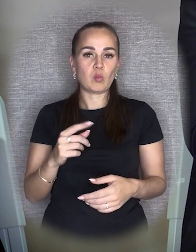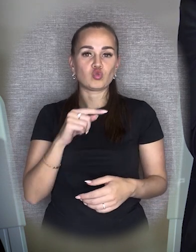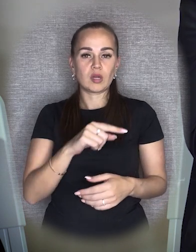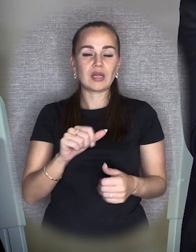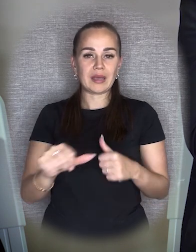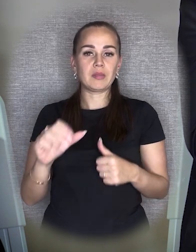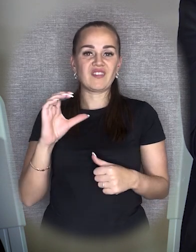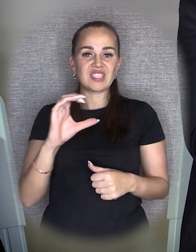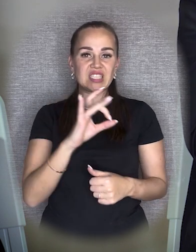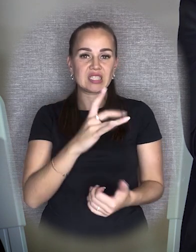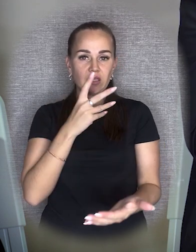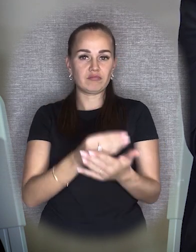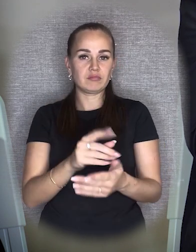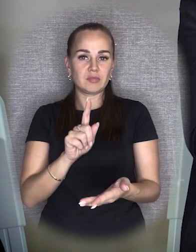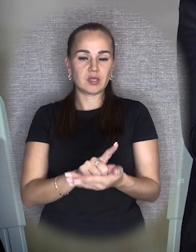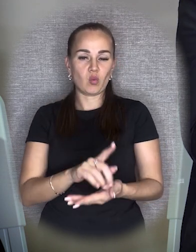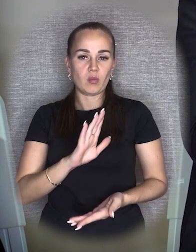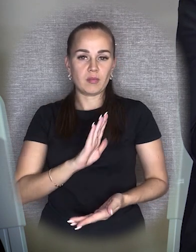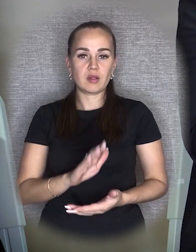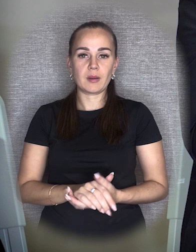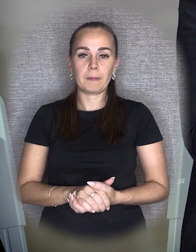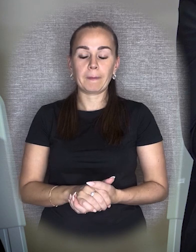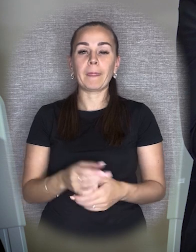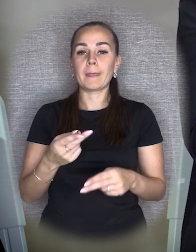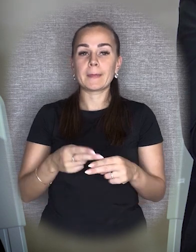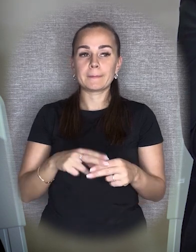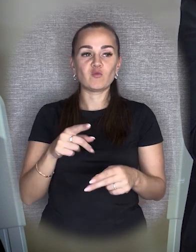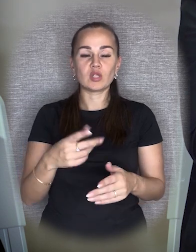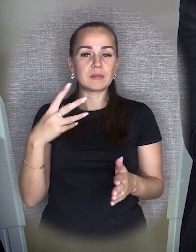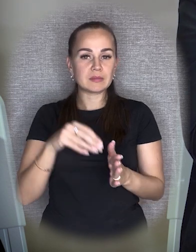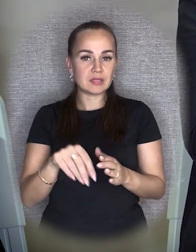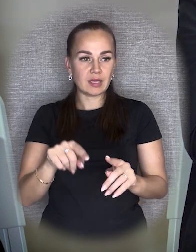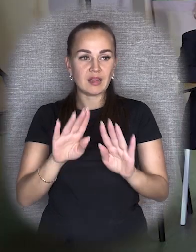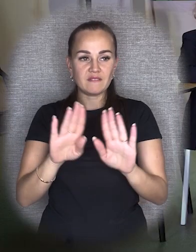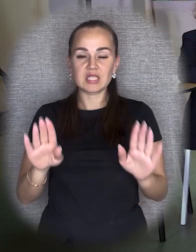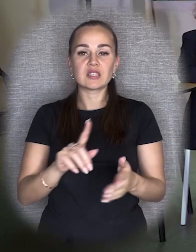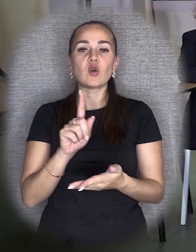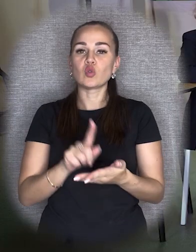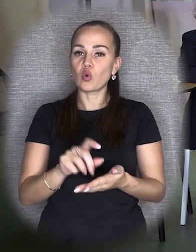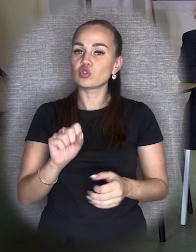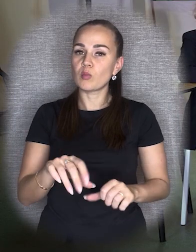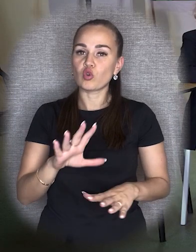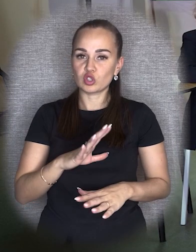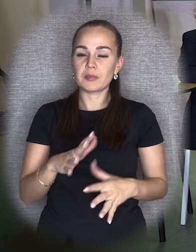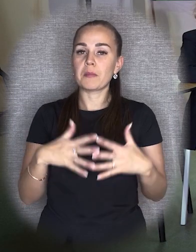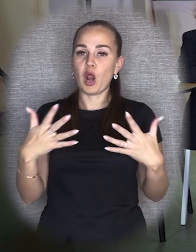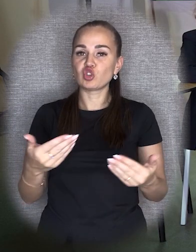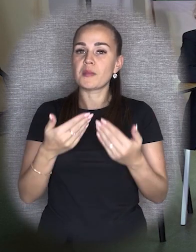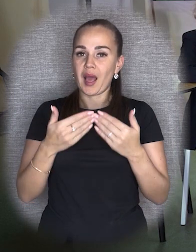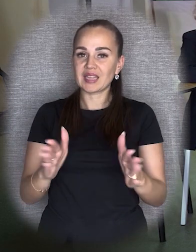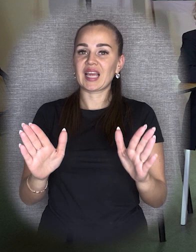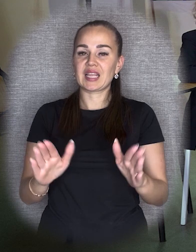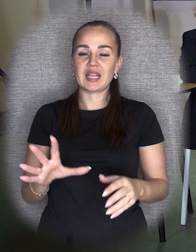именно для советского периода. Поэтому в этом смысле вот эта выставка тоже может стать во